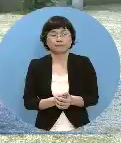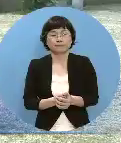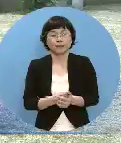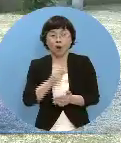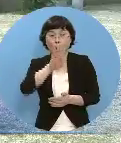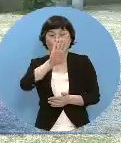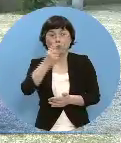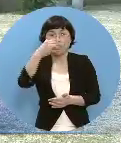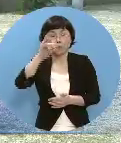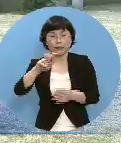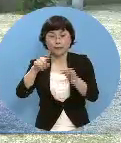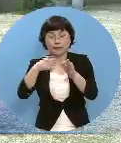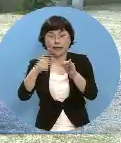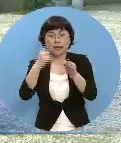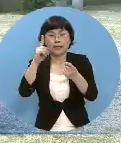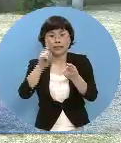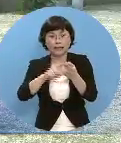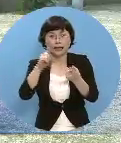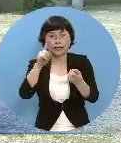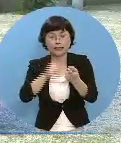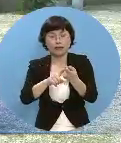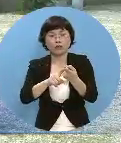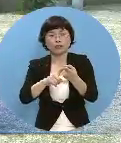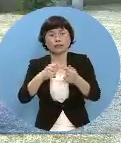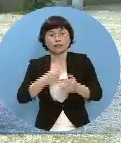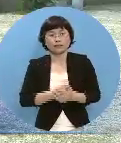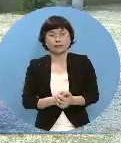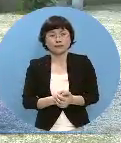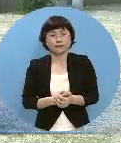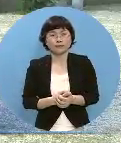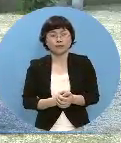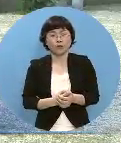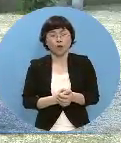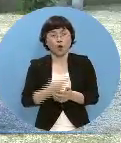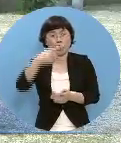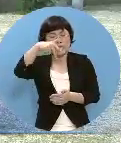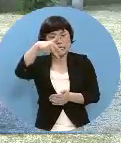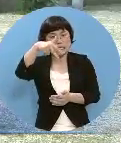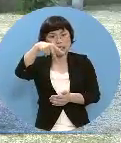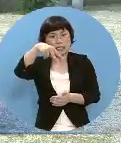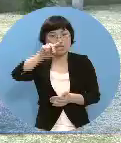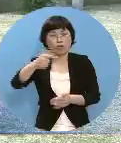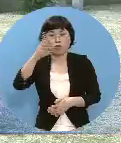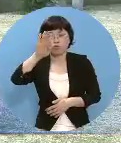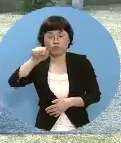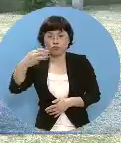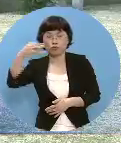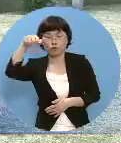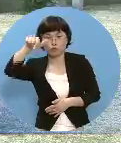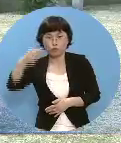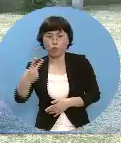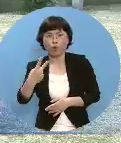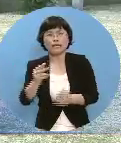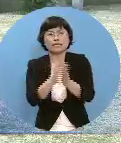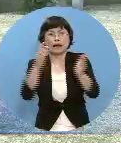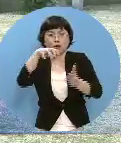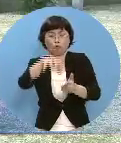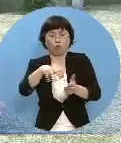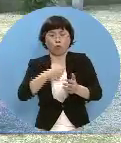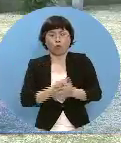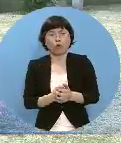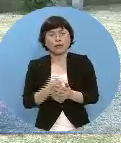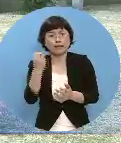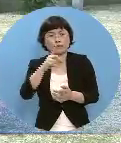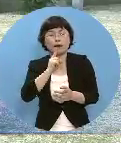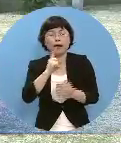보림사는 신라 말에 형성된 그 선불교 구산 선문의 시발점입니다. 다시 말하면은 요즘